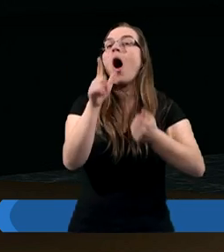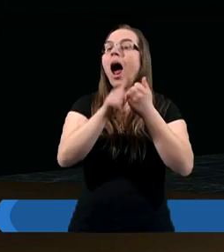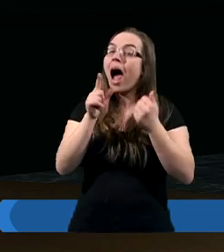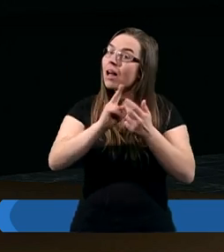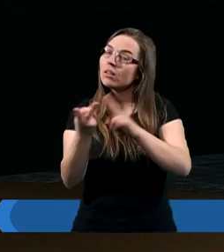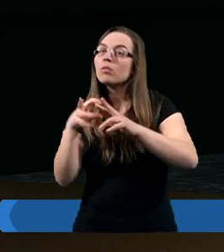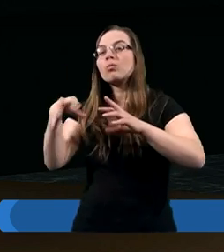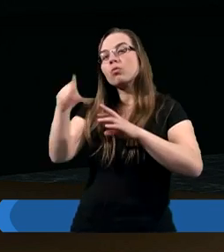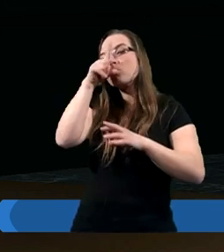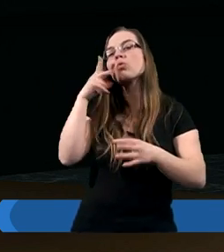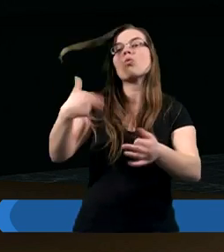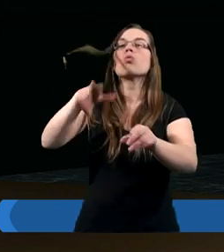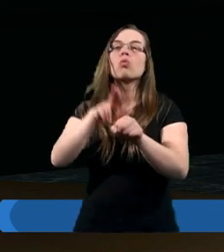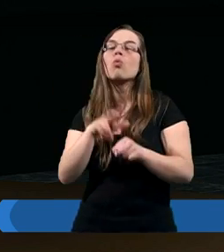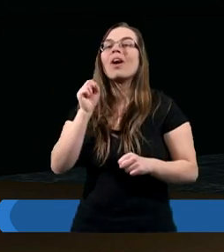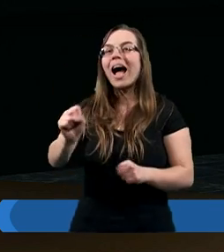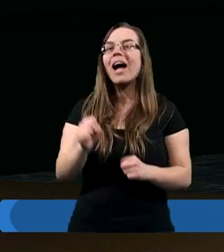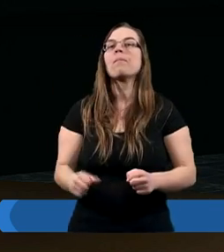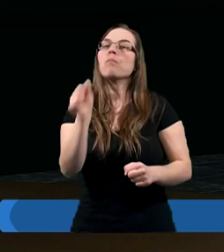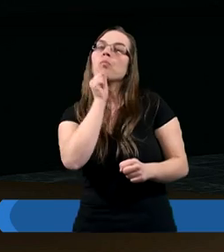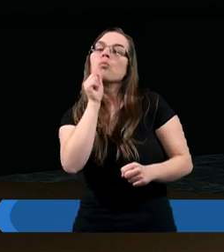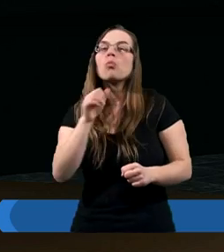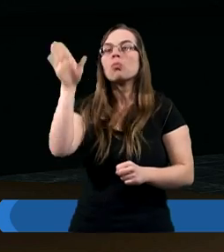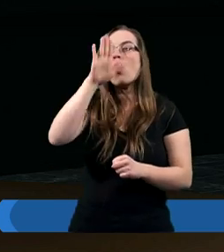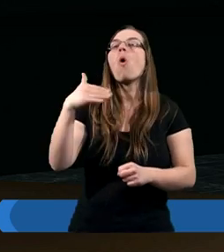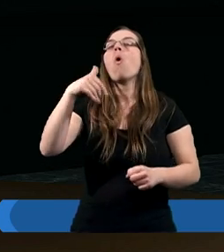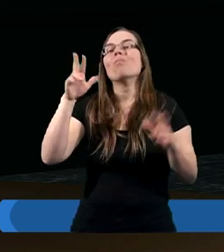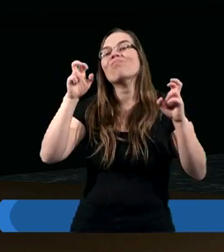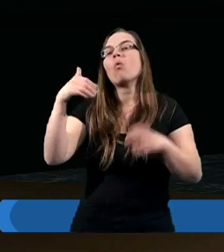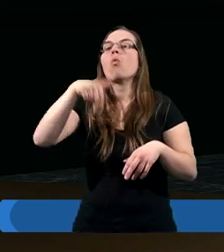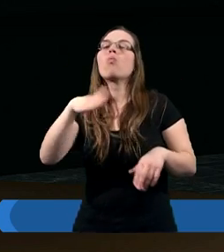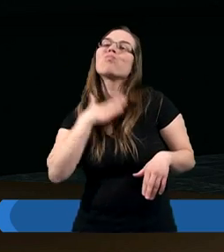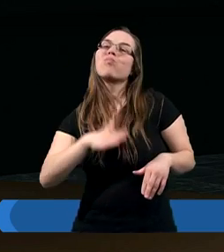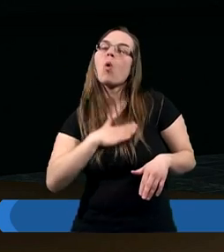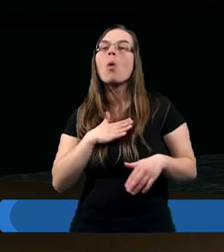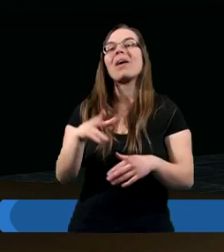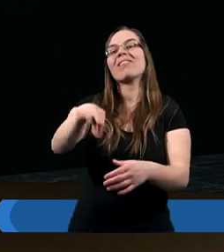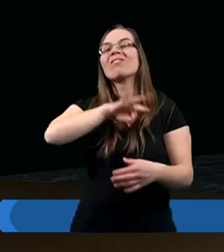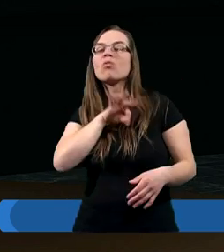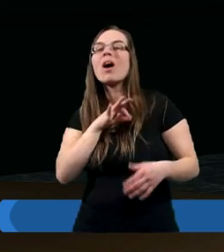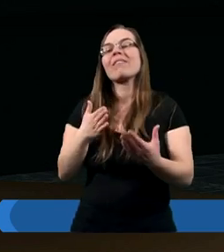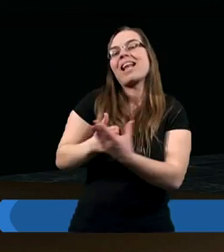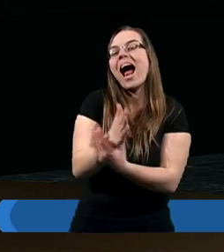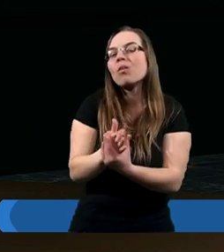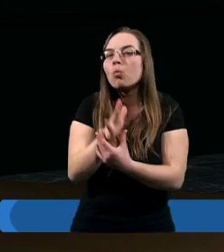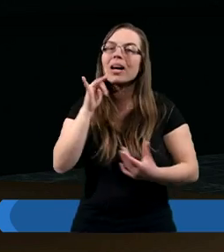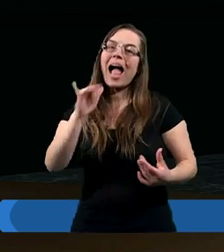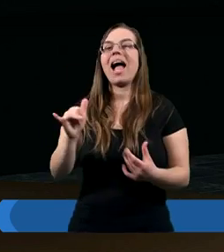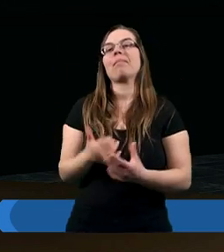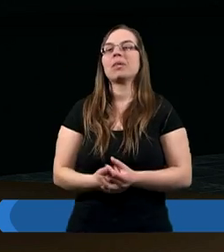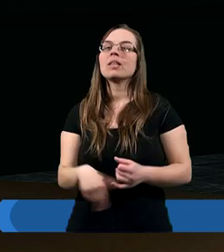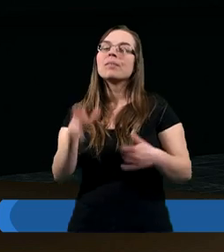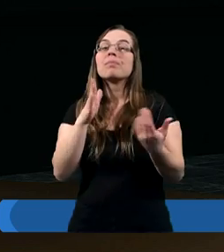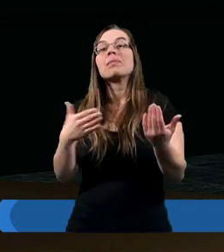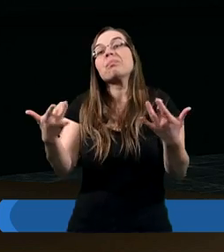tą drugą grupą ludzi jest ta grupa, która próbuje Bogu się przypodobać. Chce swoimi własnymi zasługami,